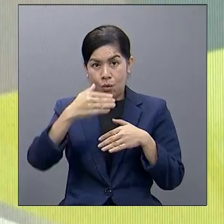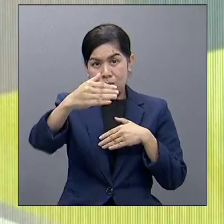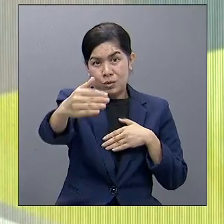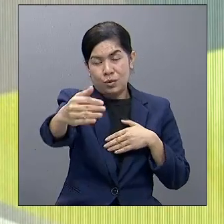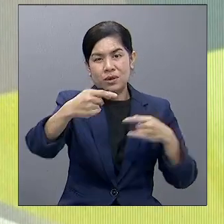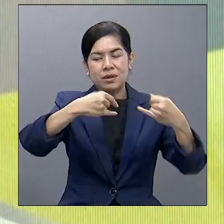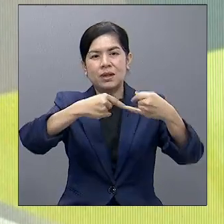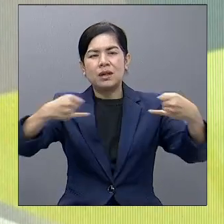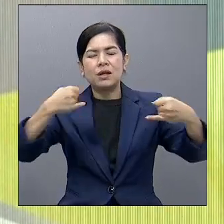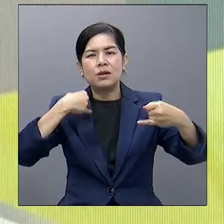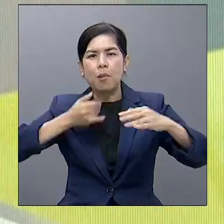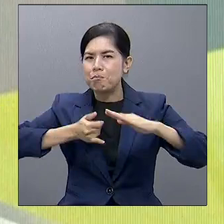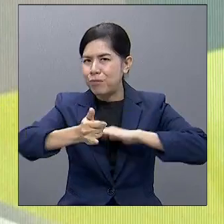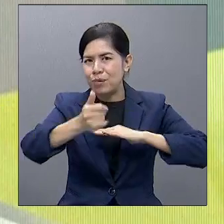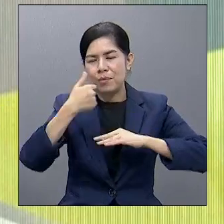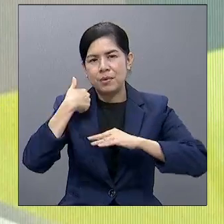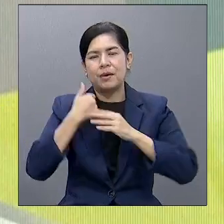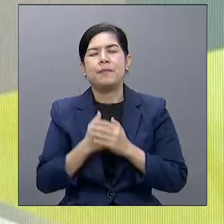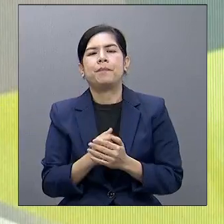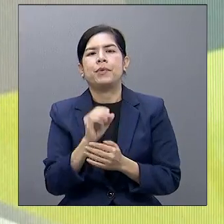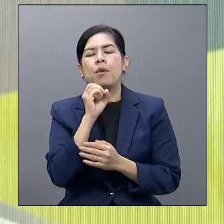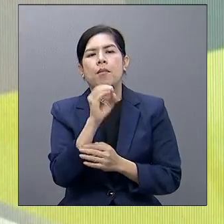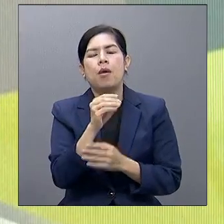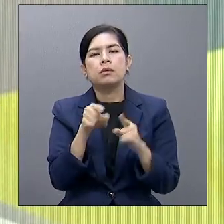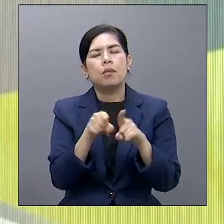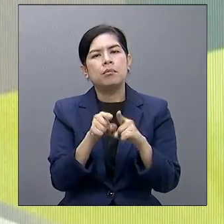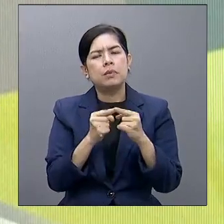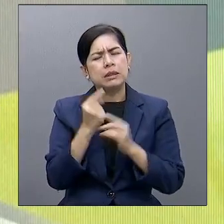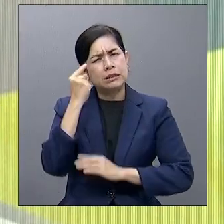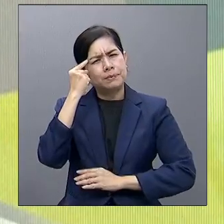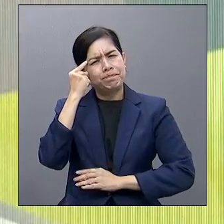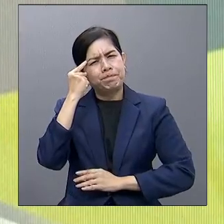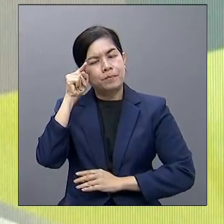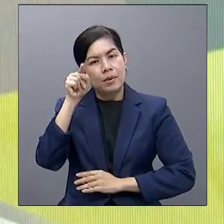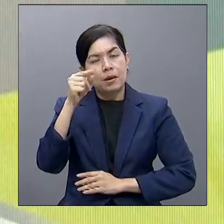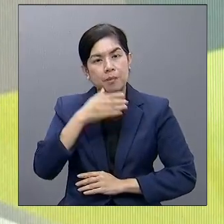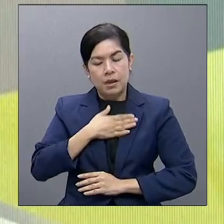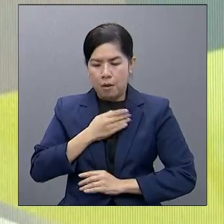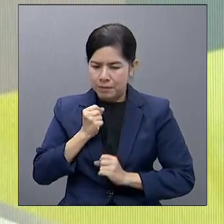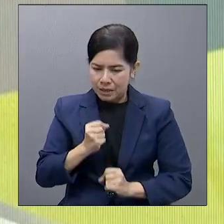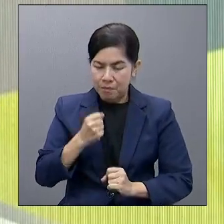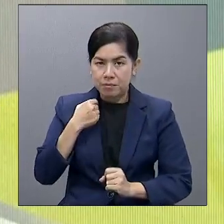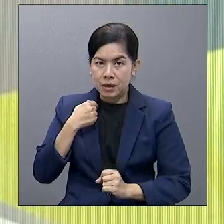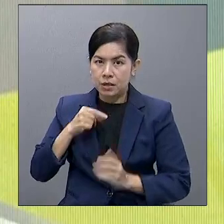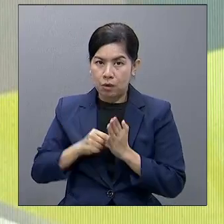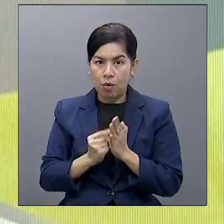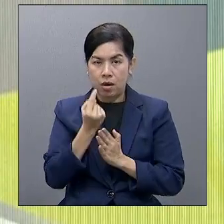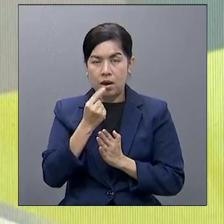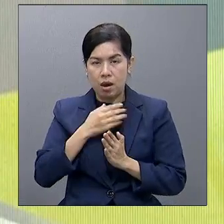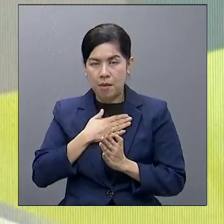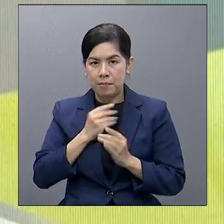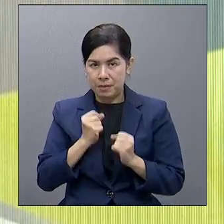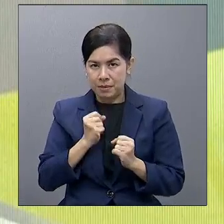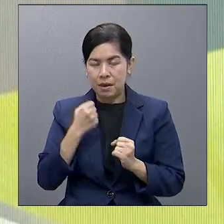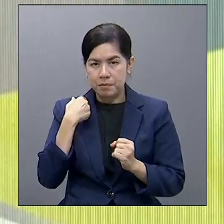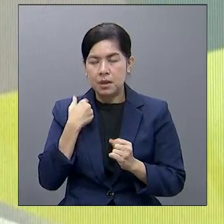เองมีคำกล่าวที่ว่าโมเชหรือแรงบันดาลใจจะเป็นตัวผลักดันหรือว่านำเราไปสู่จุดเริ่มต้นแต่สิ่ง